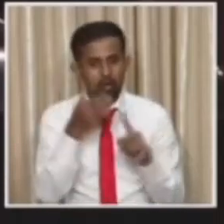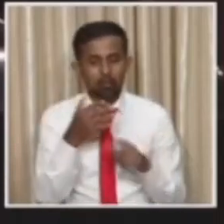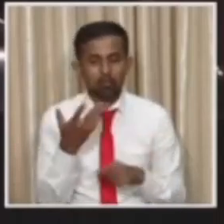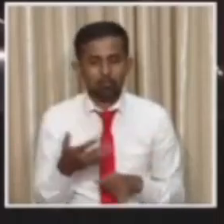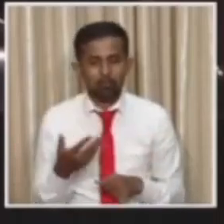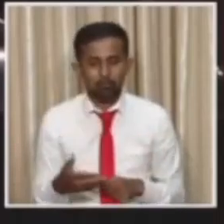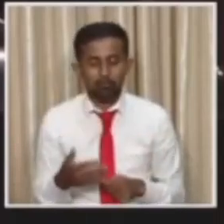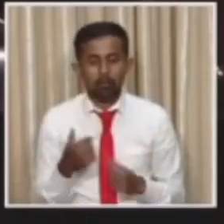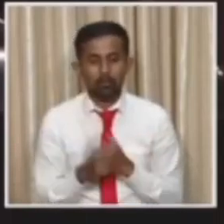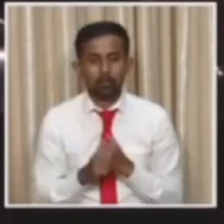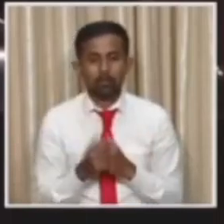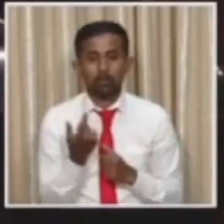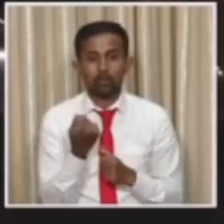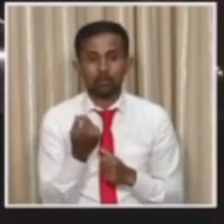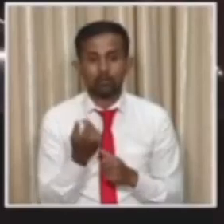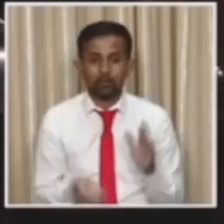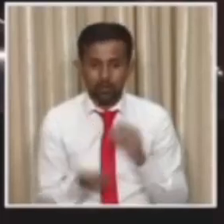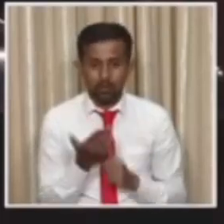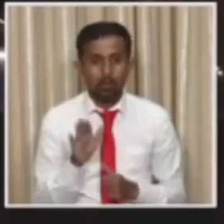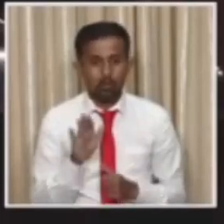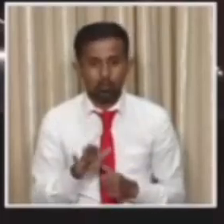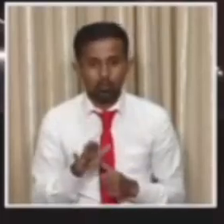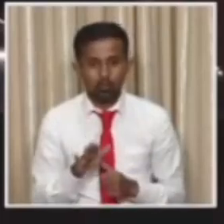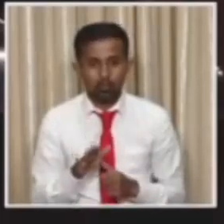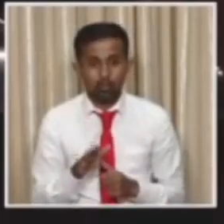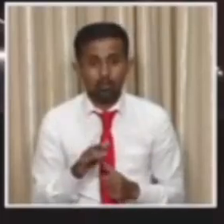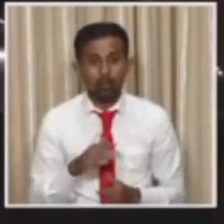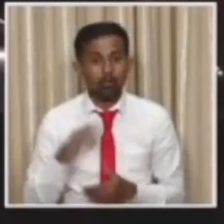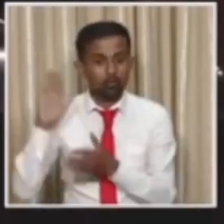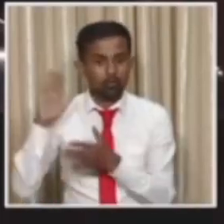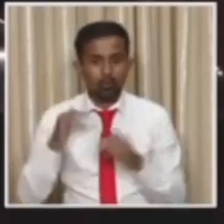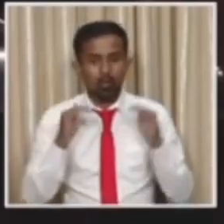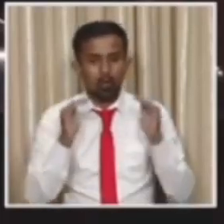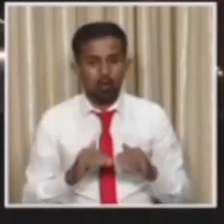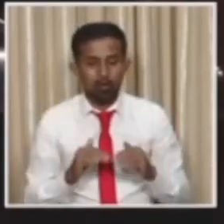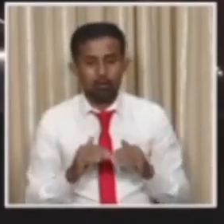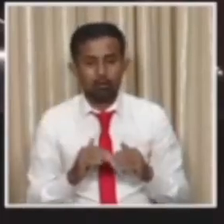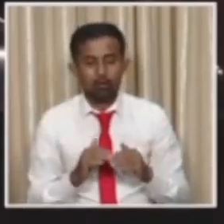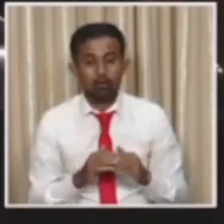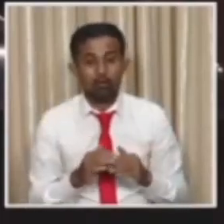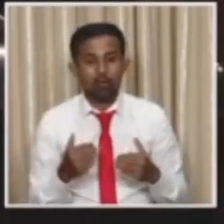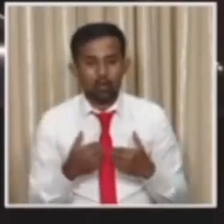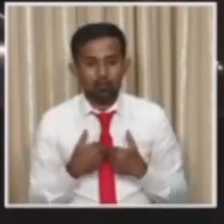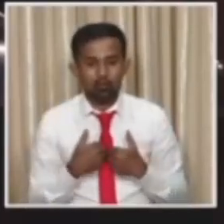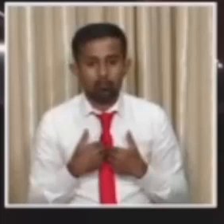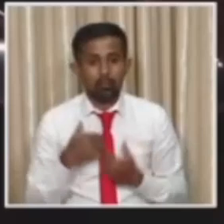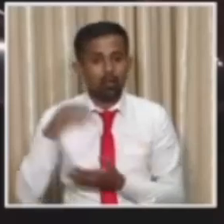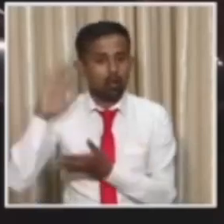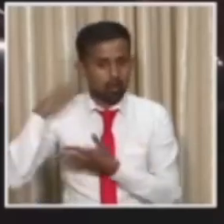වෙලා තියෙන්නේ නිෂ්පාදන ආර්ථිකයකට යා යුතුයි. අපි ඒක නේද ඉම්පෝර්ට්ස් නවත්තලා දැන්. අපි ආර්ථ අපි අපේ තියෙන